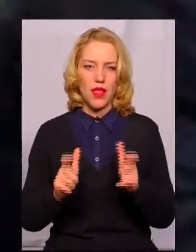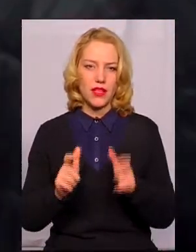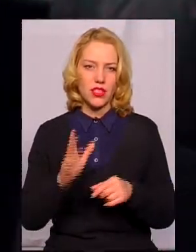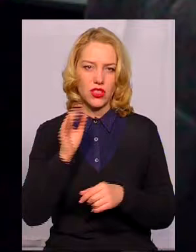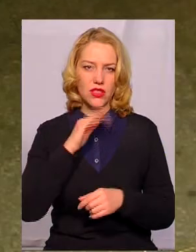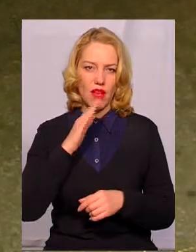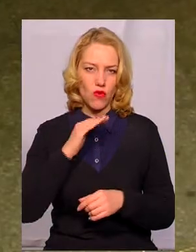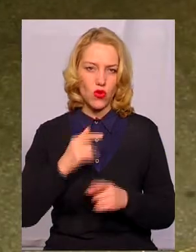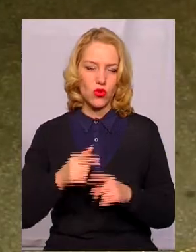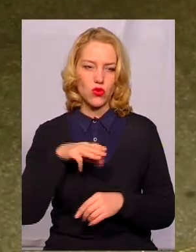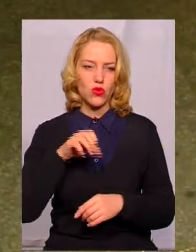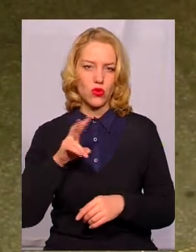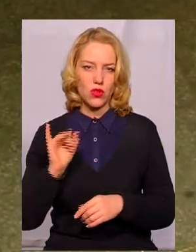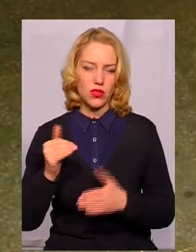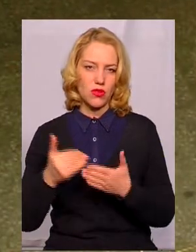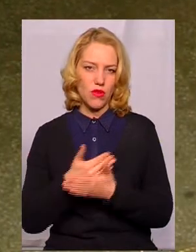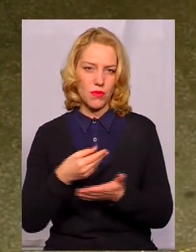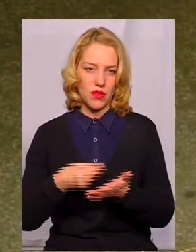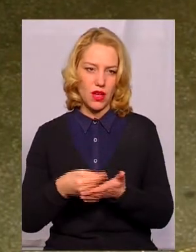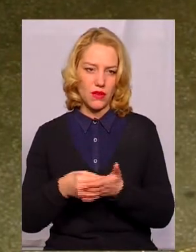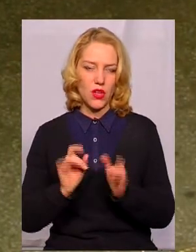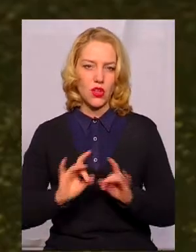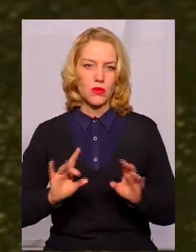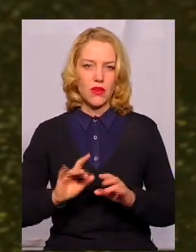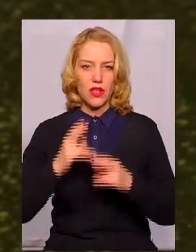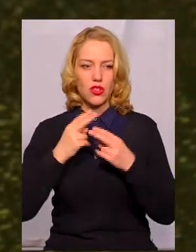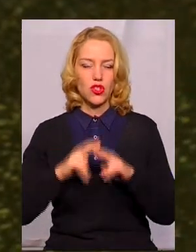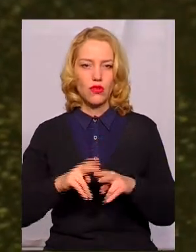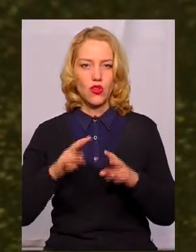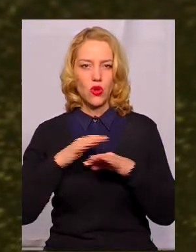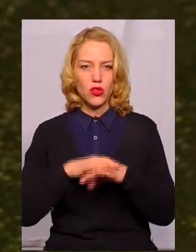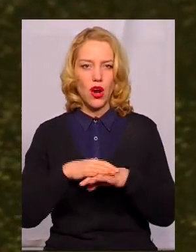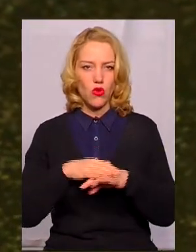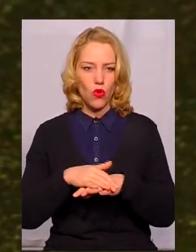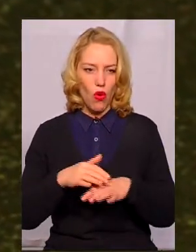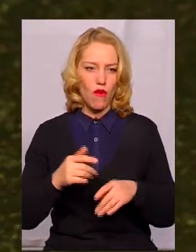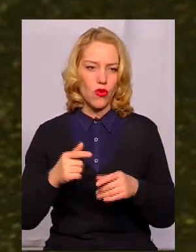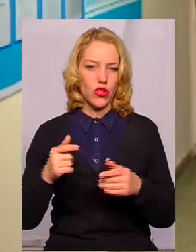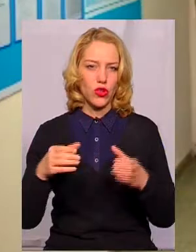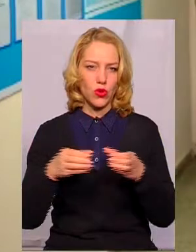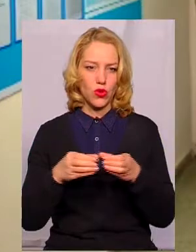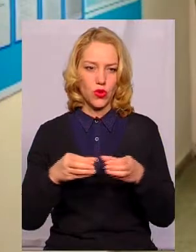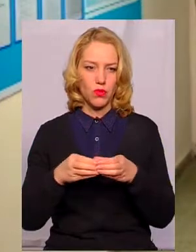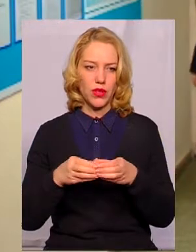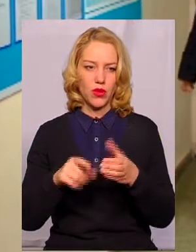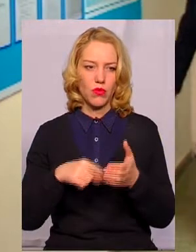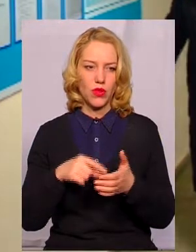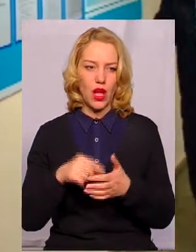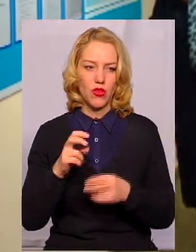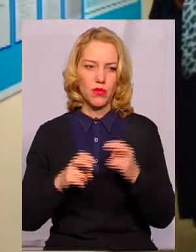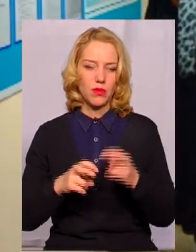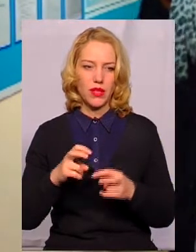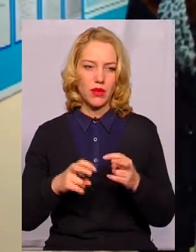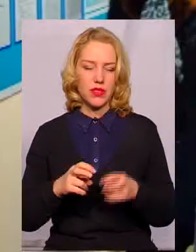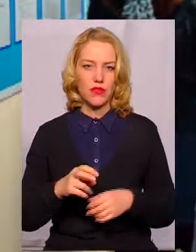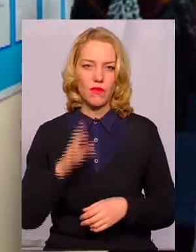водовідведення, розраховані за новими тарифами, розповідає інженер розрахункової групи комунального підприємства «Хмельницькводоканал» Світлана